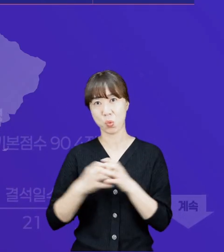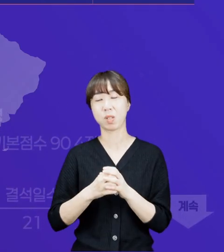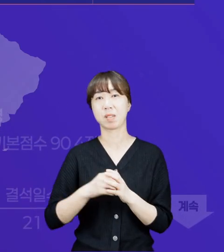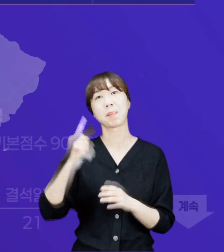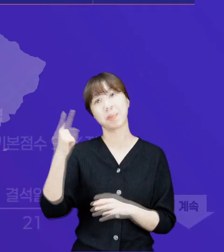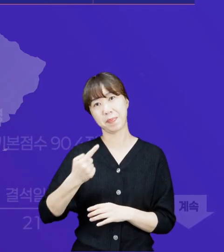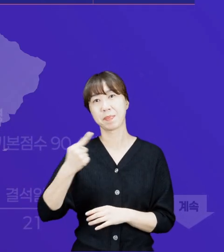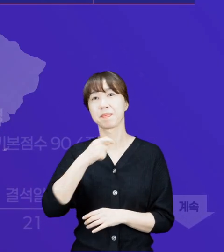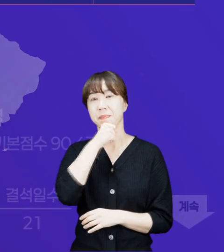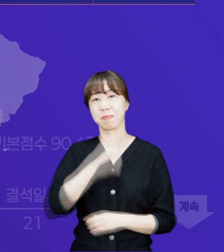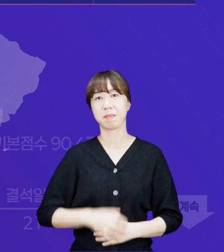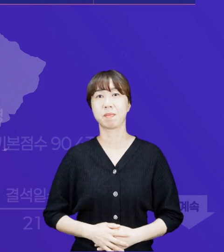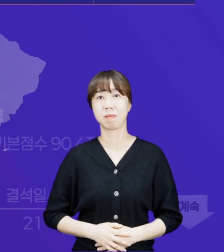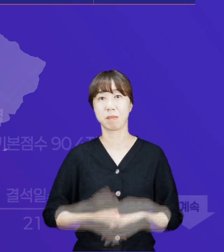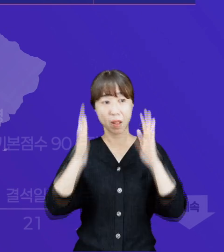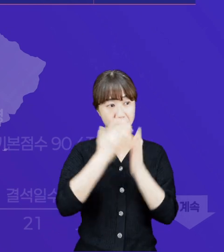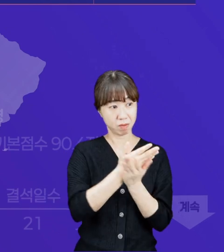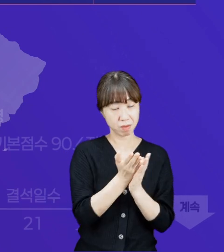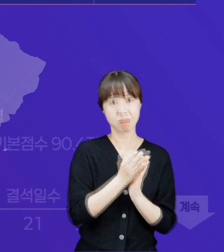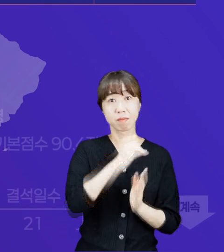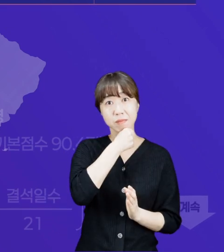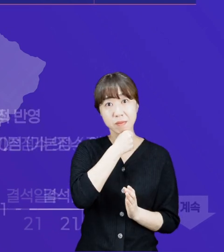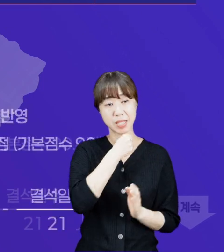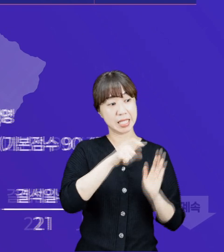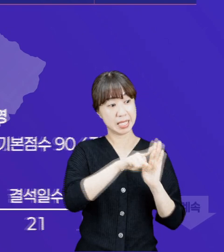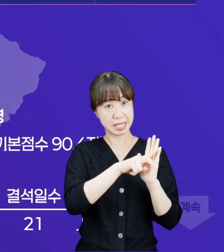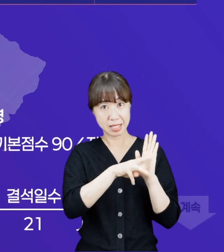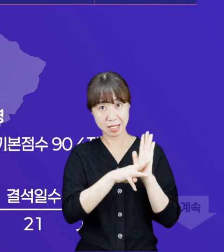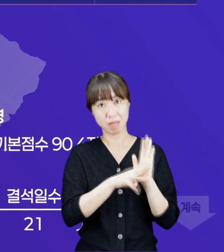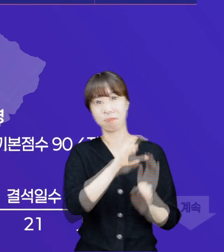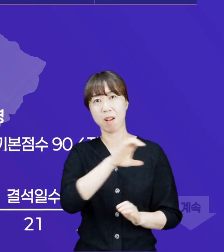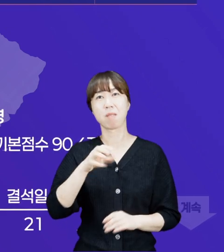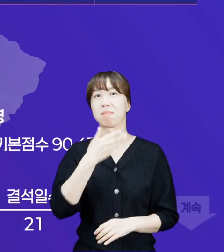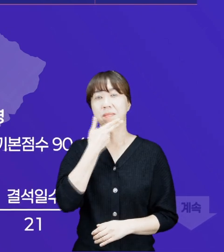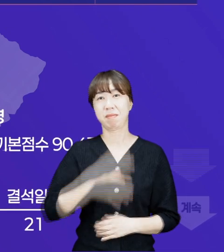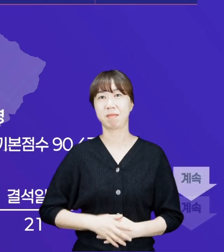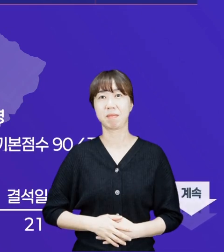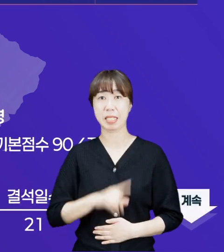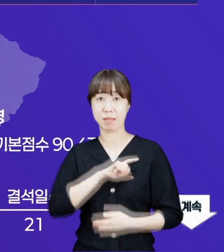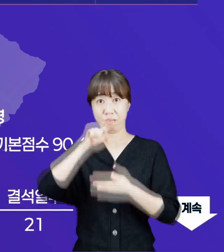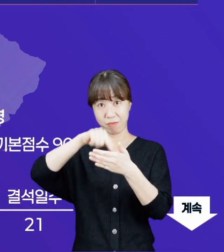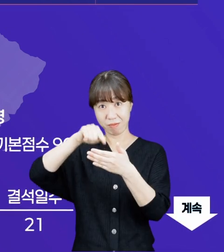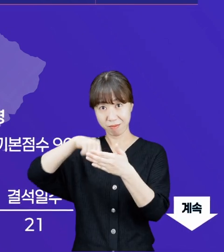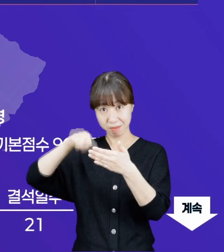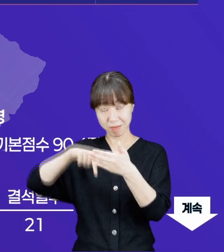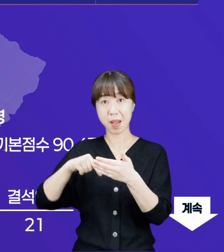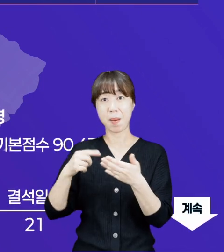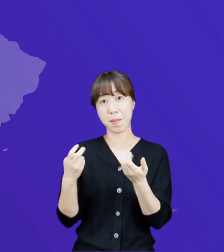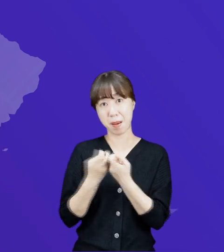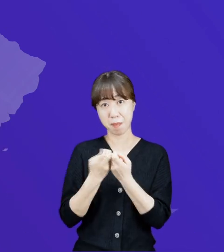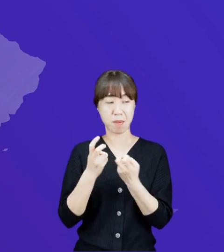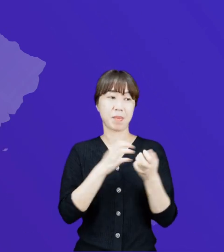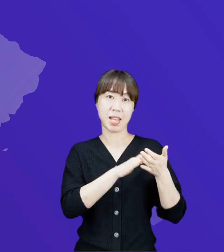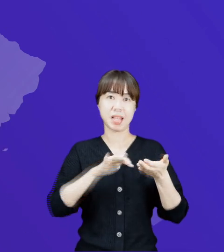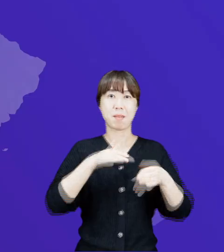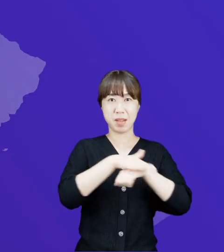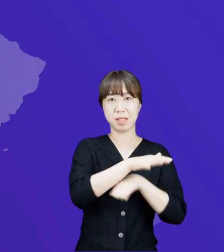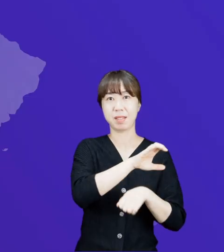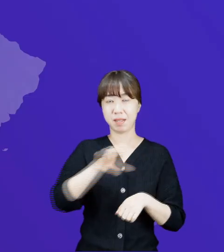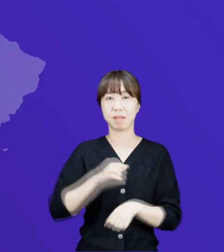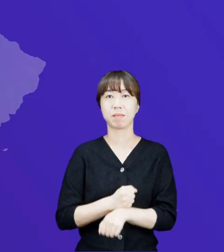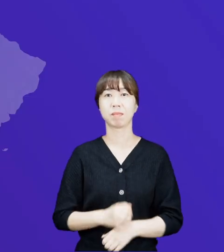교과 성적은 학년별 가중치를 반영하지 않으며 출석 성적은 반영 산정식으로 산정 후 계산합니다. 진로 선택